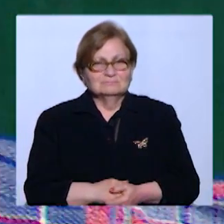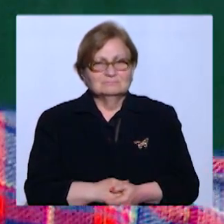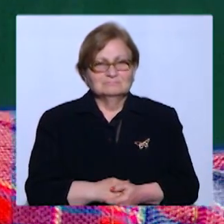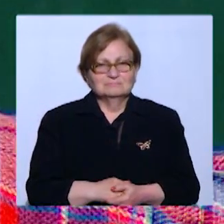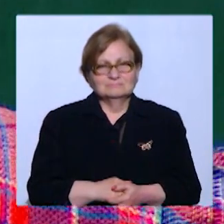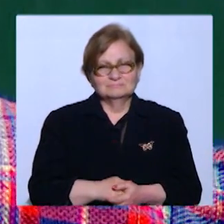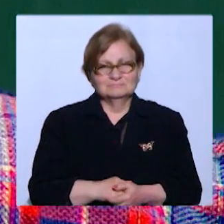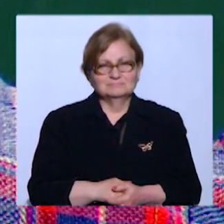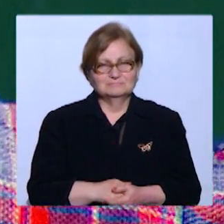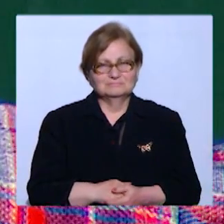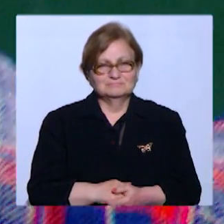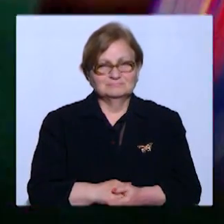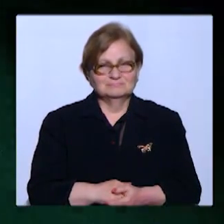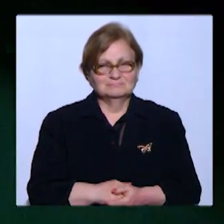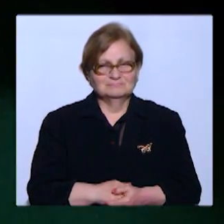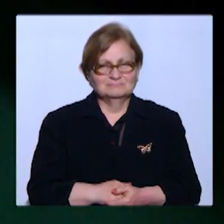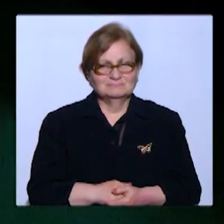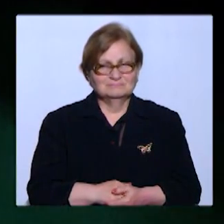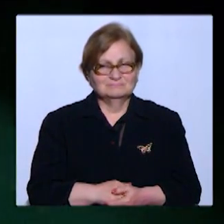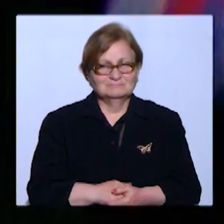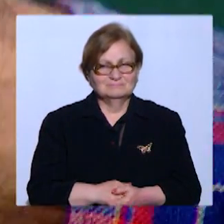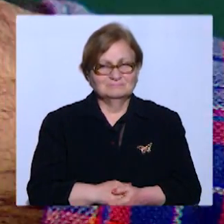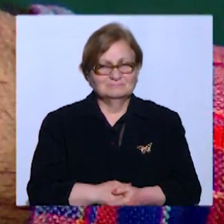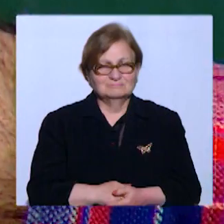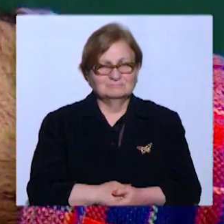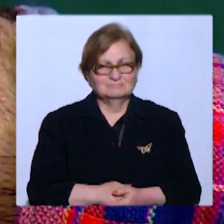მოდი, აბა მივაწებოთ.